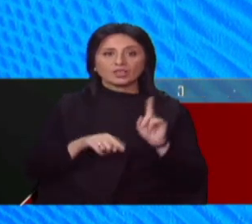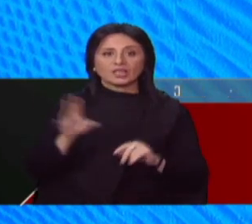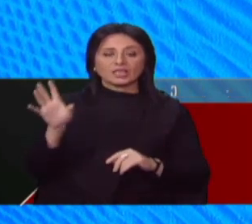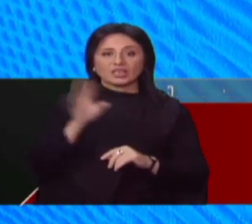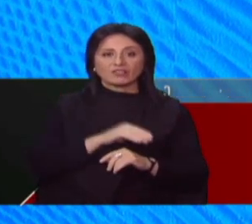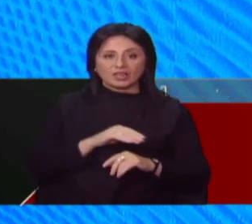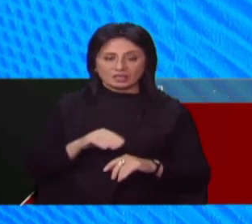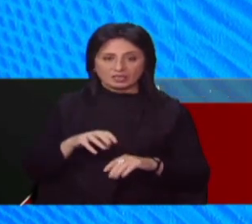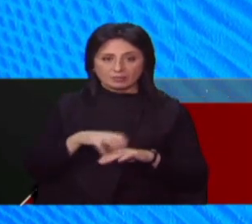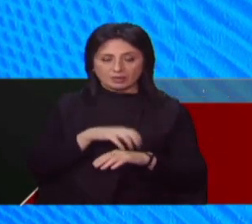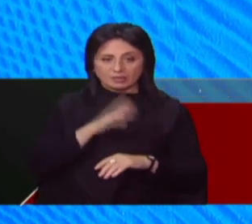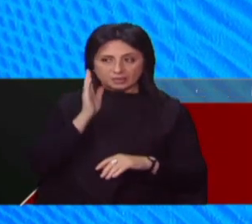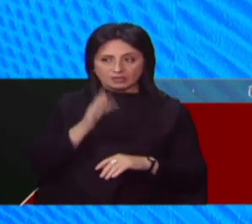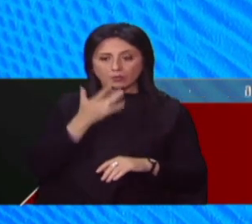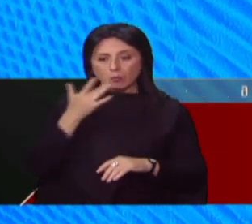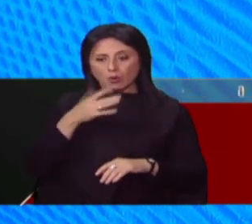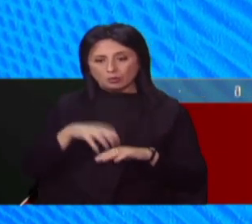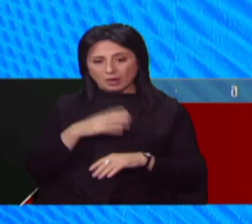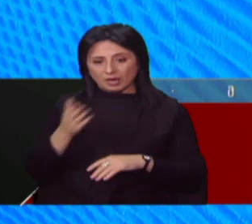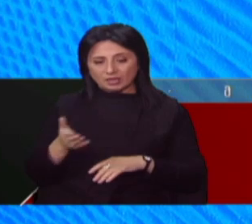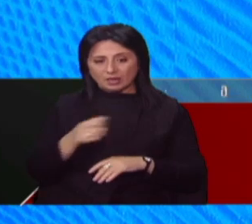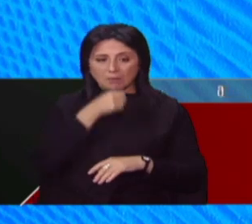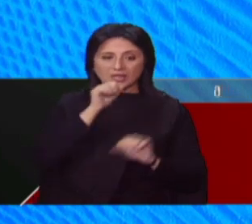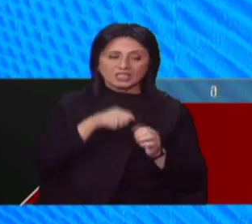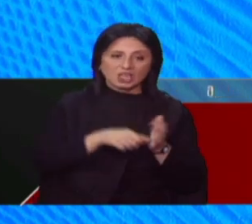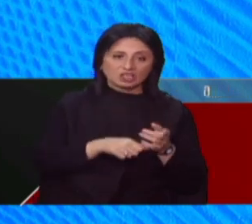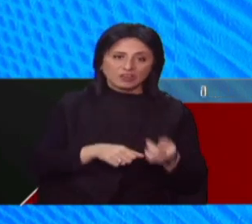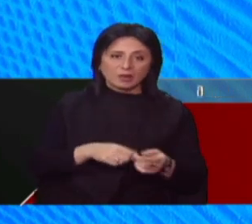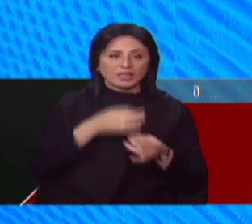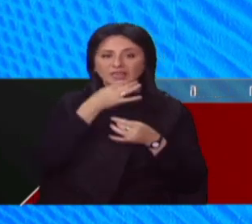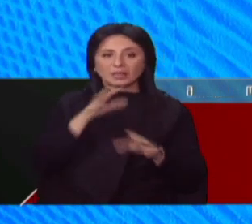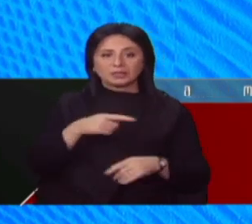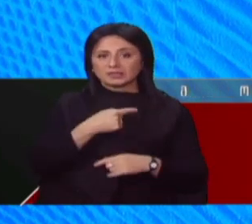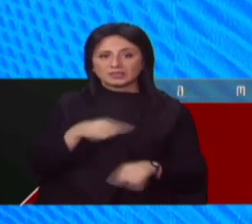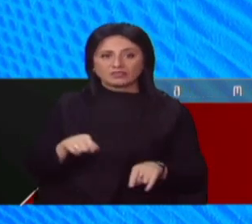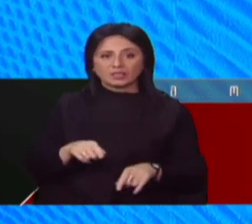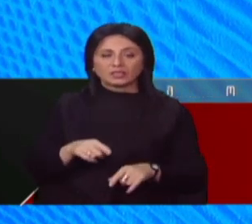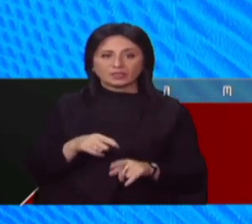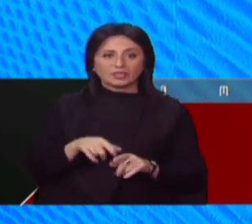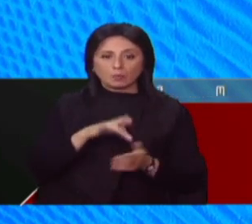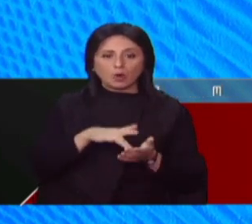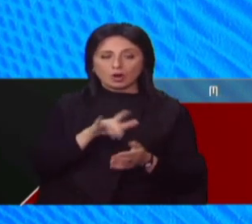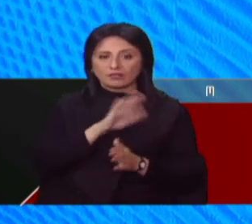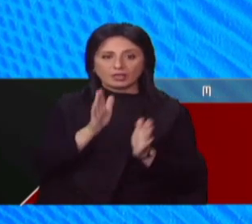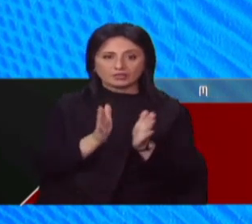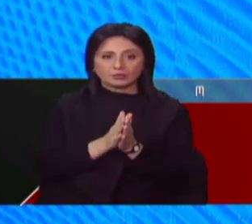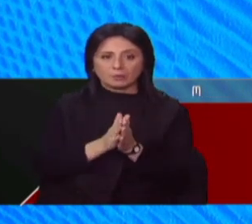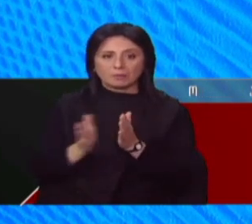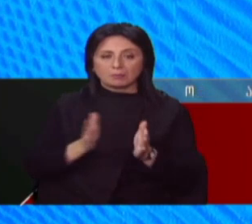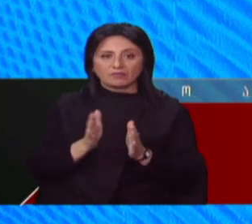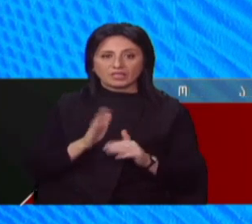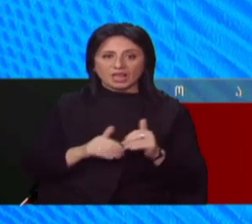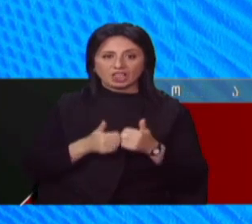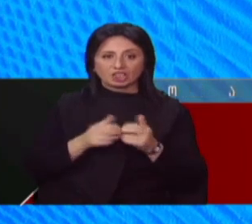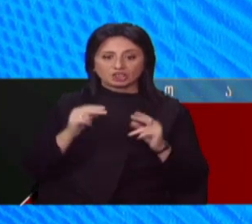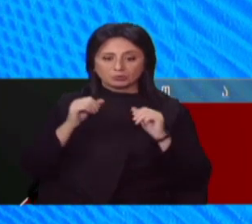хвела субъектс, икнеба эс политикури партия, медиа сашуолеба, тонебис мери схва, медик моклакебе, колас тхоут ром, максимурат хели